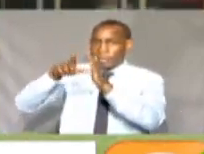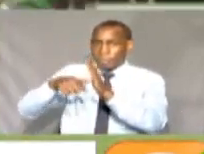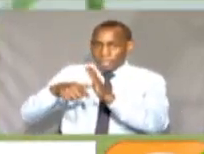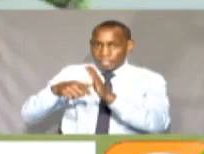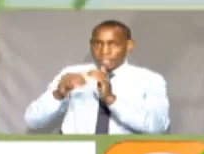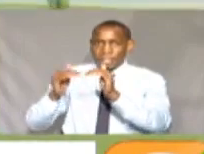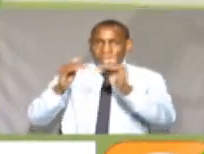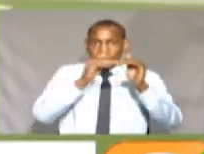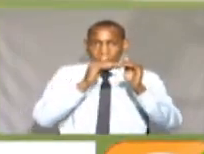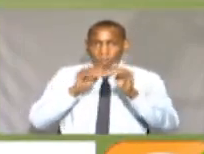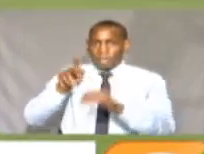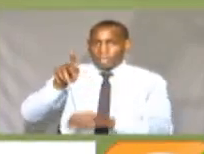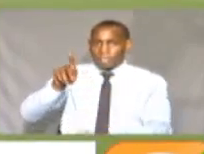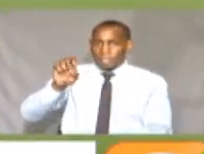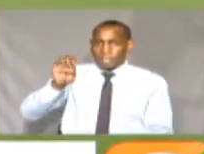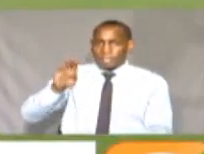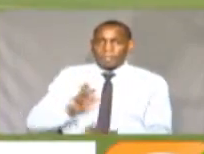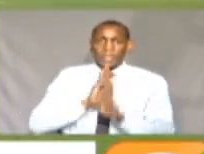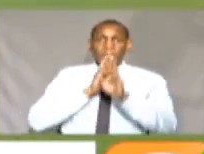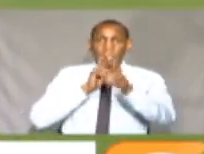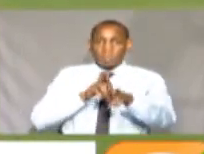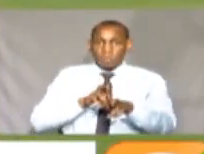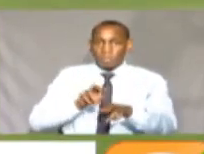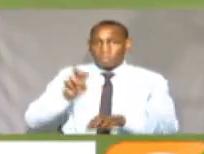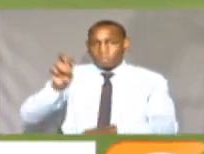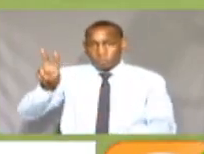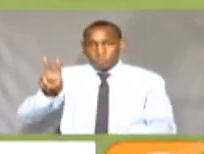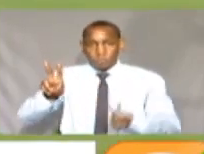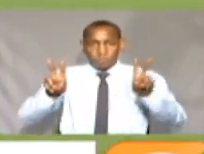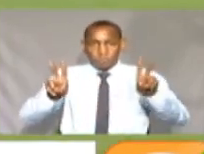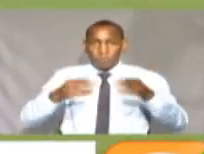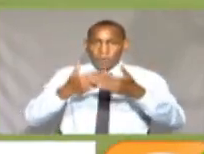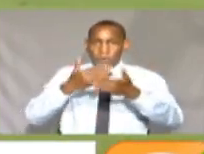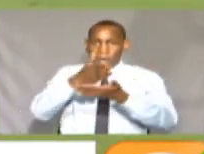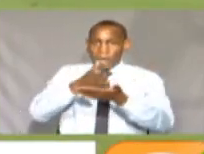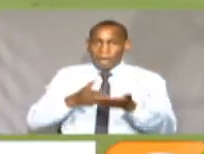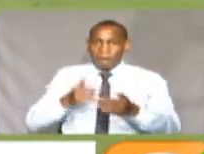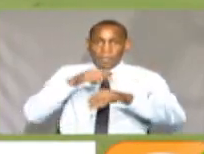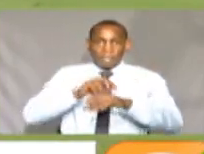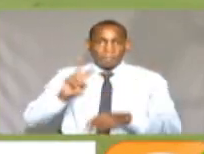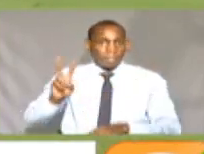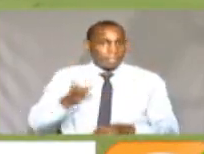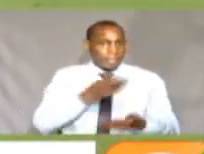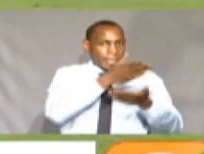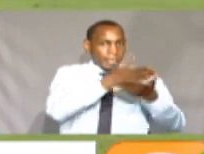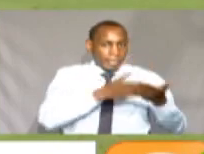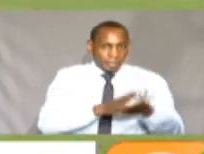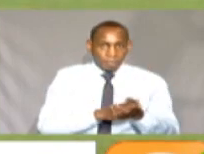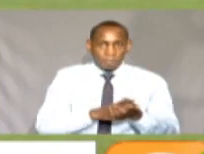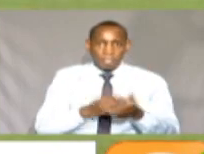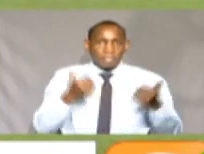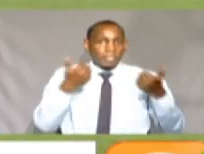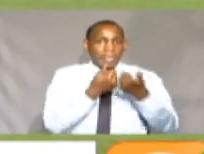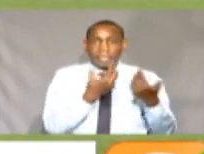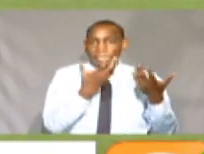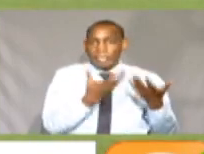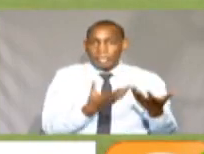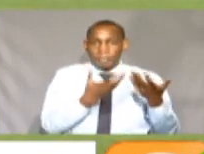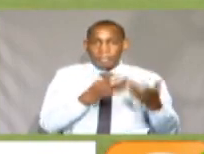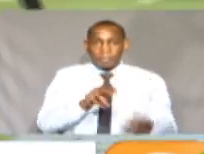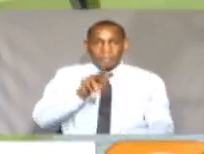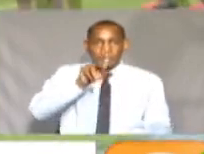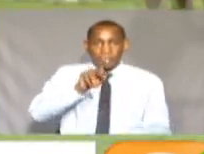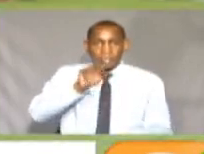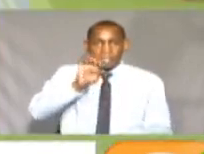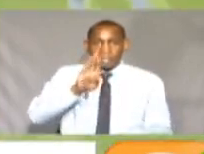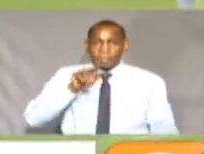Otieno alisawazisha KCB na kufanya matokeo kuwa 2-2 wakati wa mapumziko. Na katika kipindi cha pili maji yalizidi unga, KCB